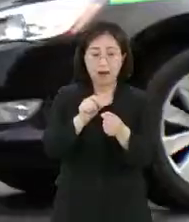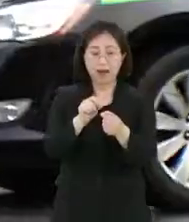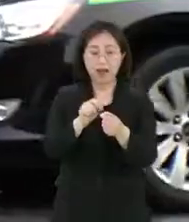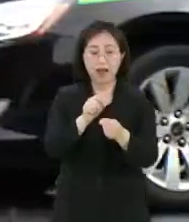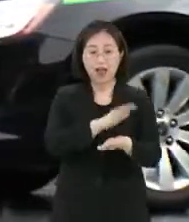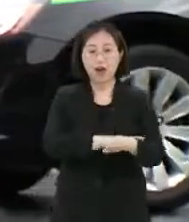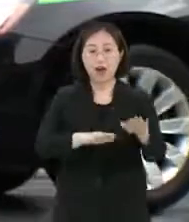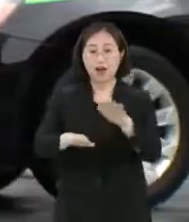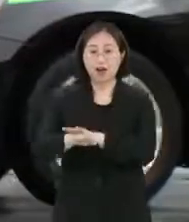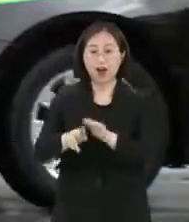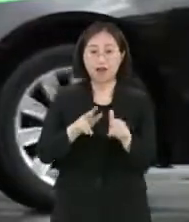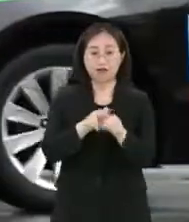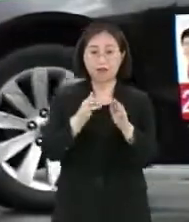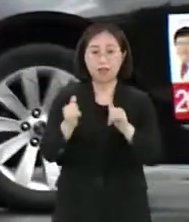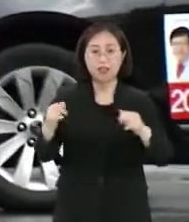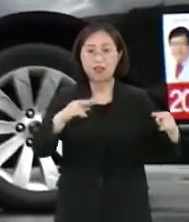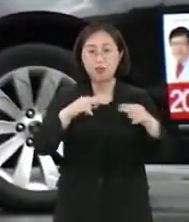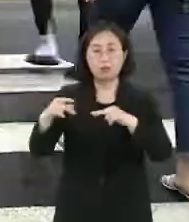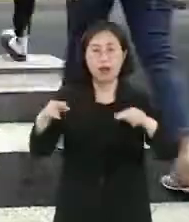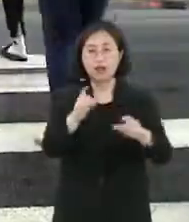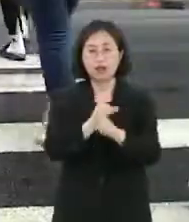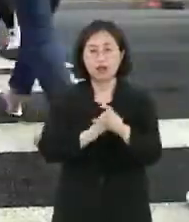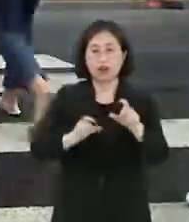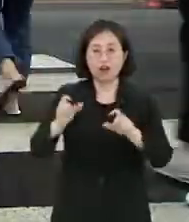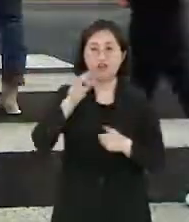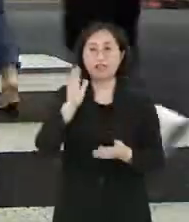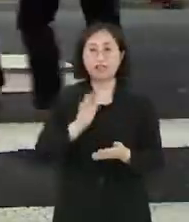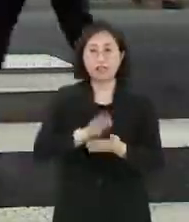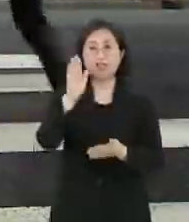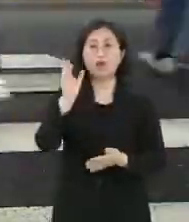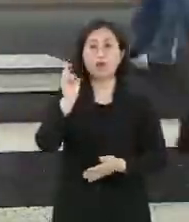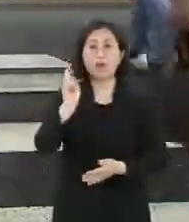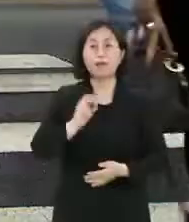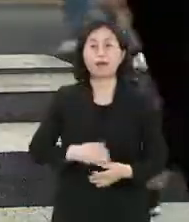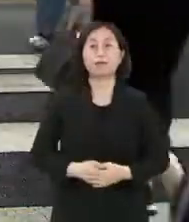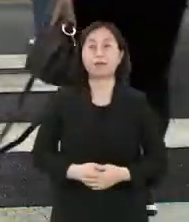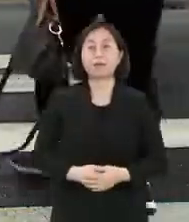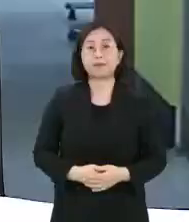여야의 공방은 더욱 뜨거워질 전망입니다. TJB 이선학입니다.